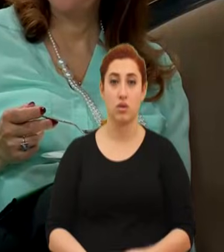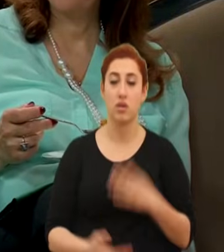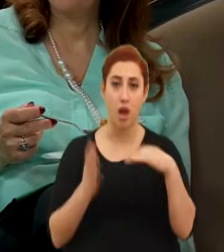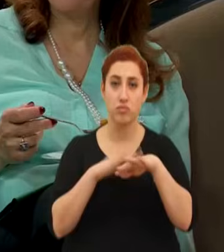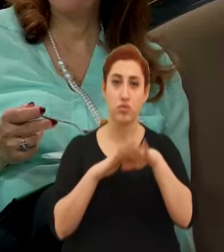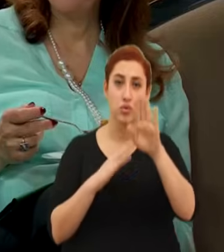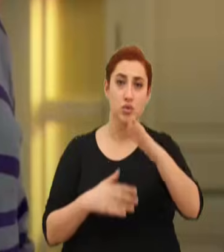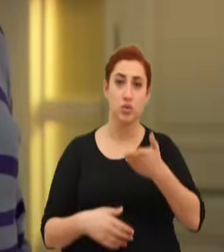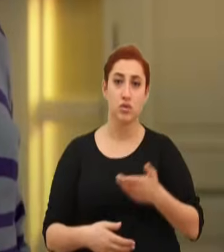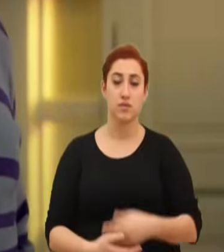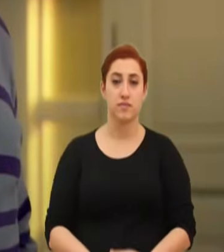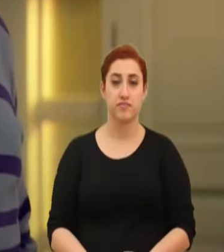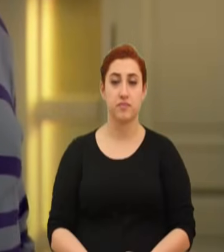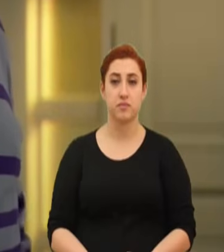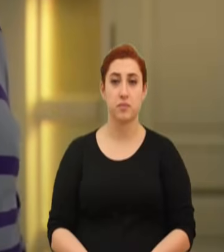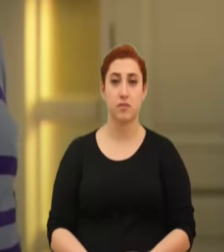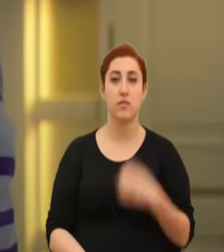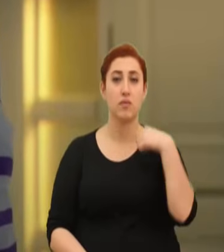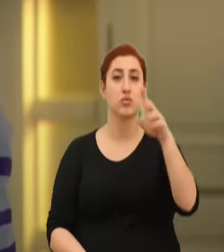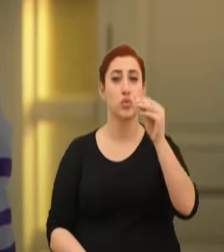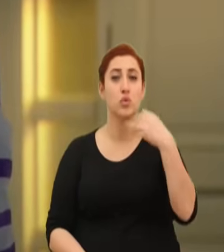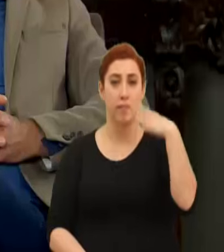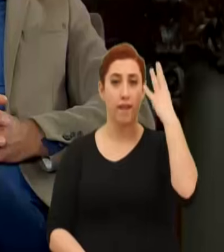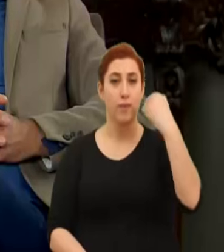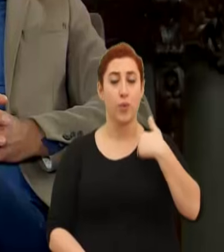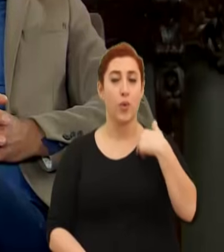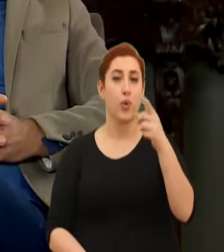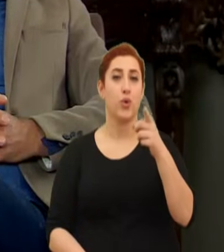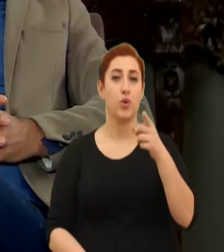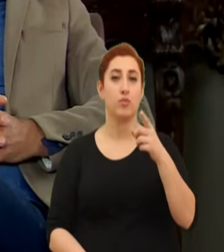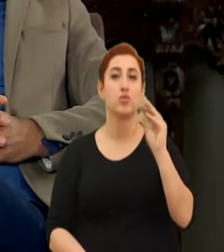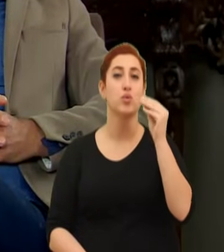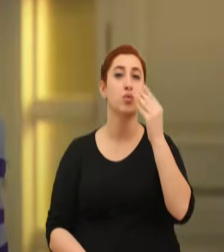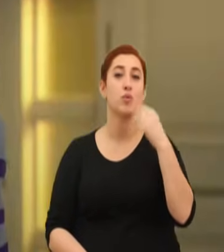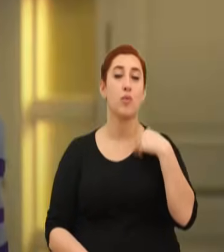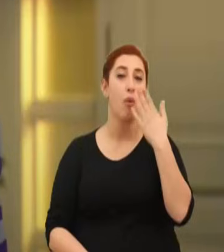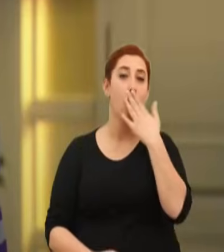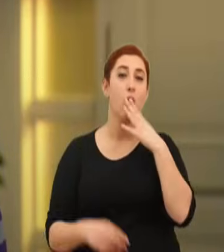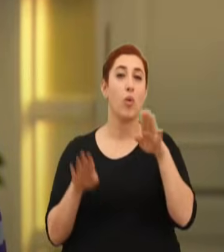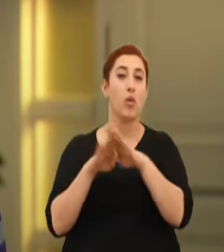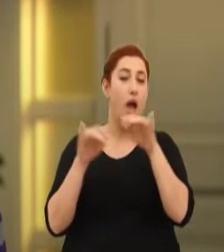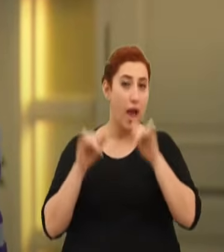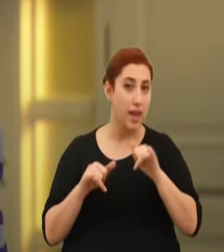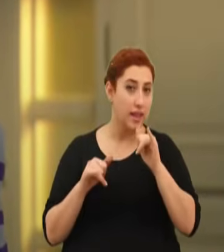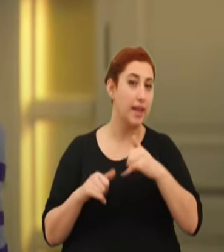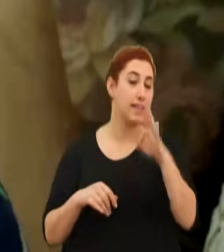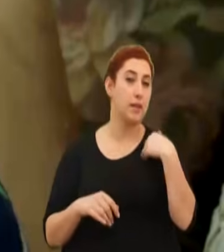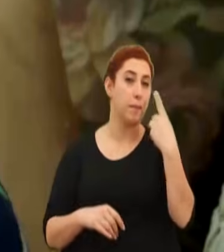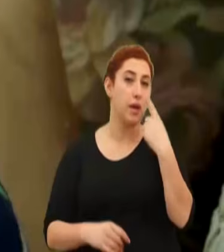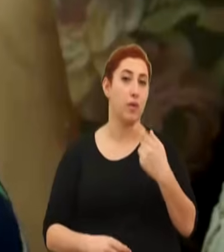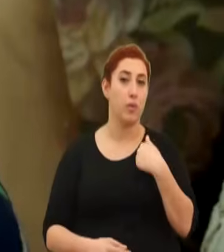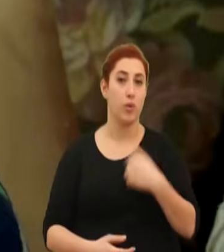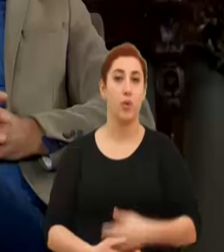Ne yapıyorsun orada ya? Ben bu çocuğu tanıyorum. Ciğer'in okulduğunda mı değil mi diye ona bakmaya geldim.